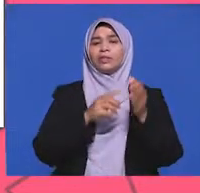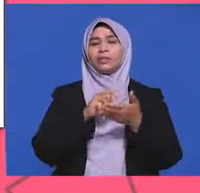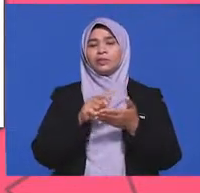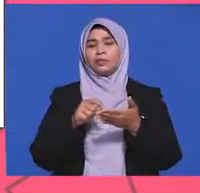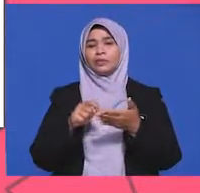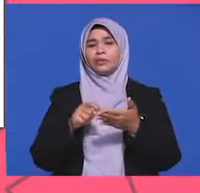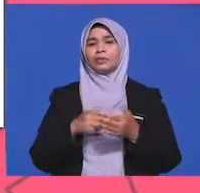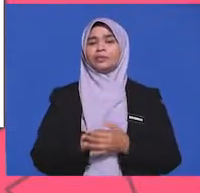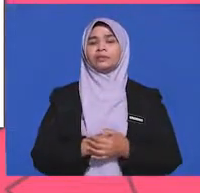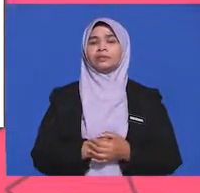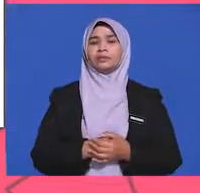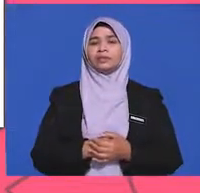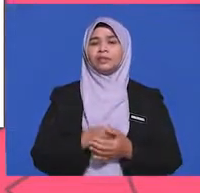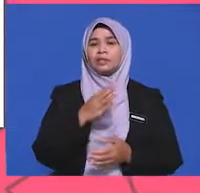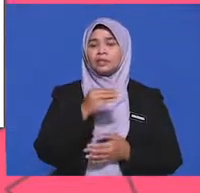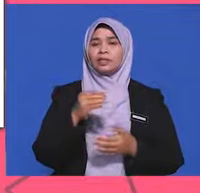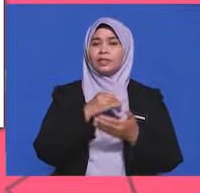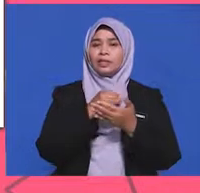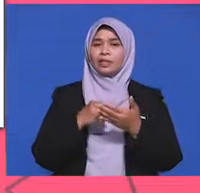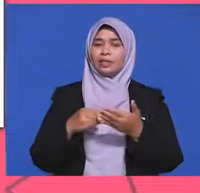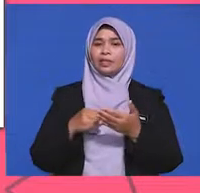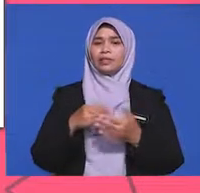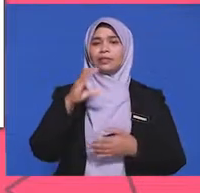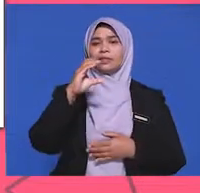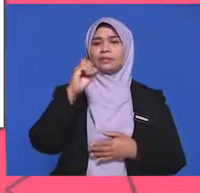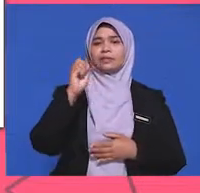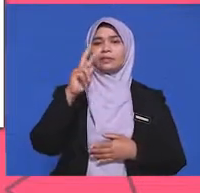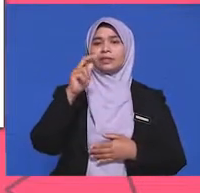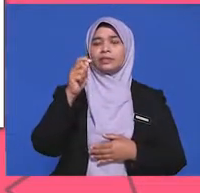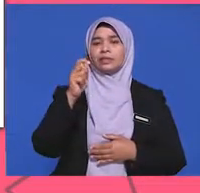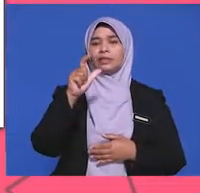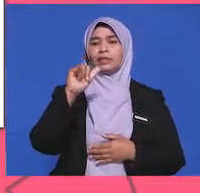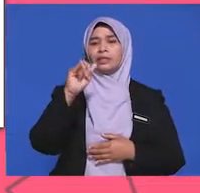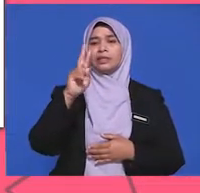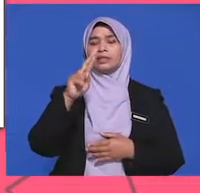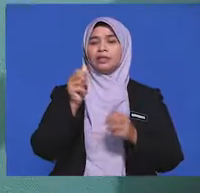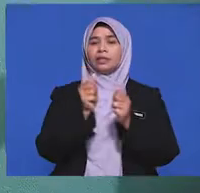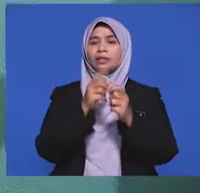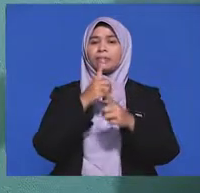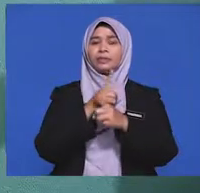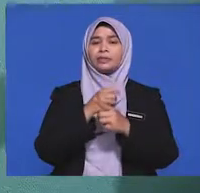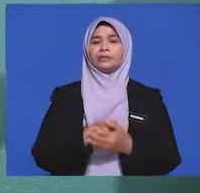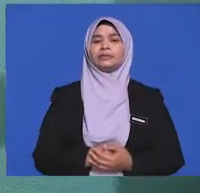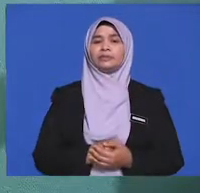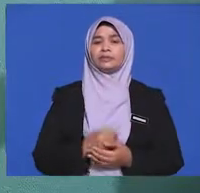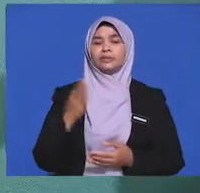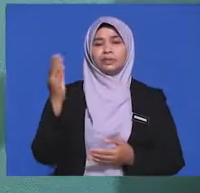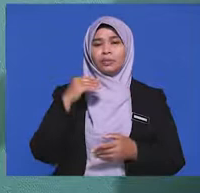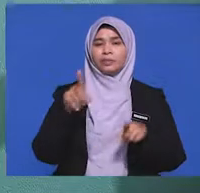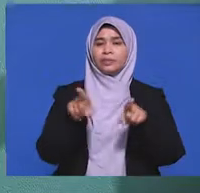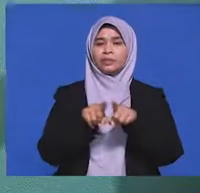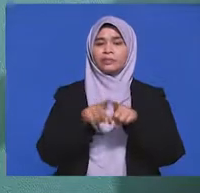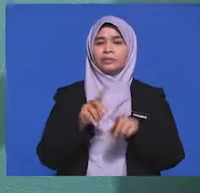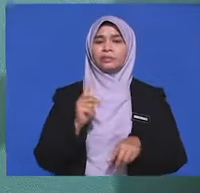menulis sudokod dan melakar carta alir dengan betul. Jom sama-sama kita